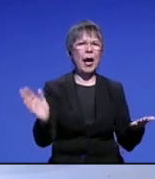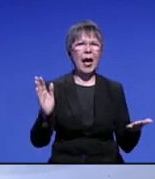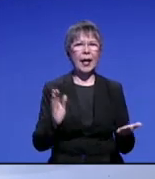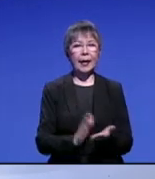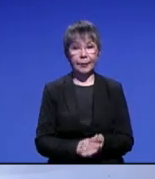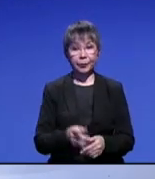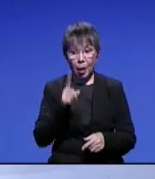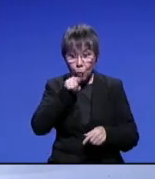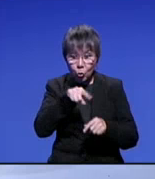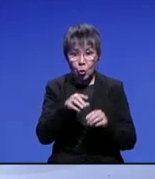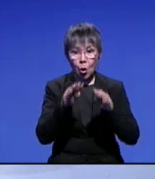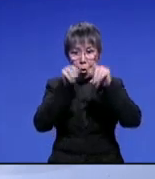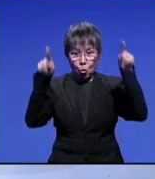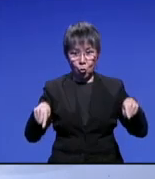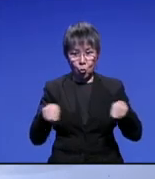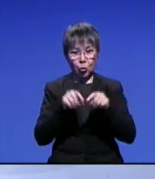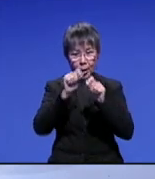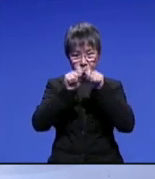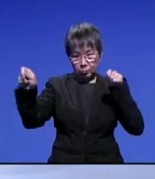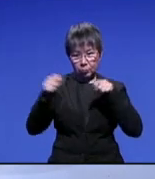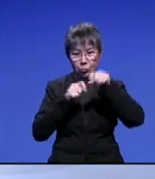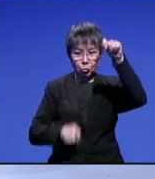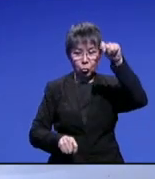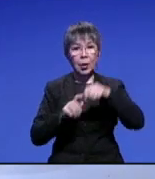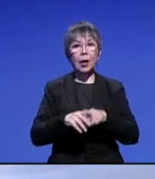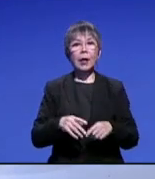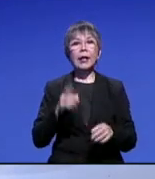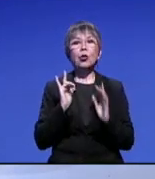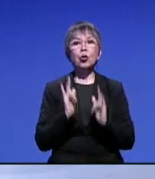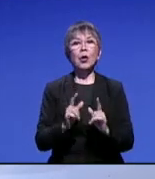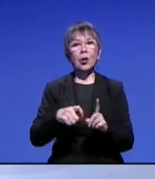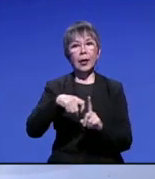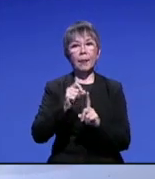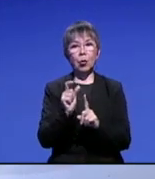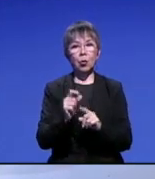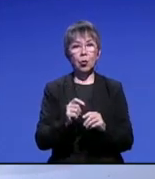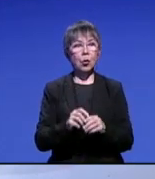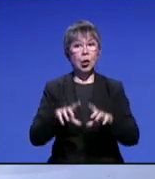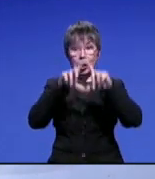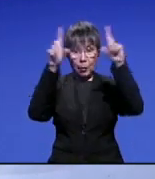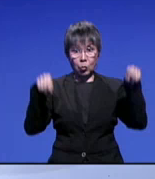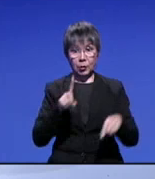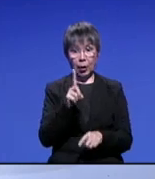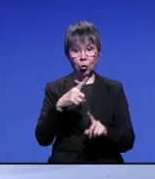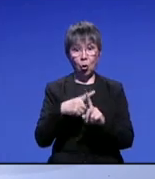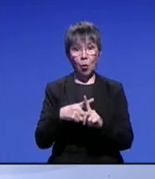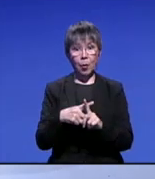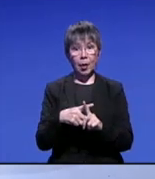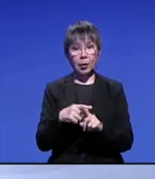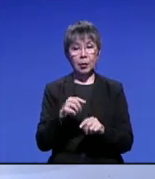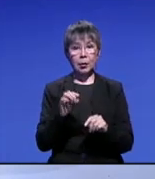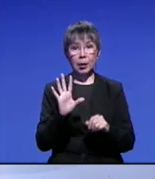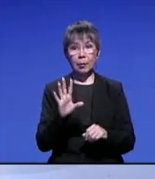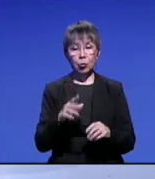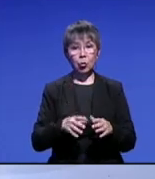detail lagi, ukuran dan bahan alat peraga kampanye ditentukan KPU. Untuk spanduk, maksimal 1,5 kali